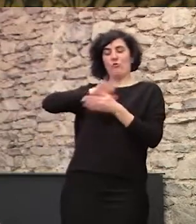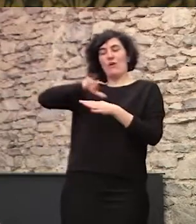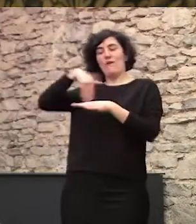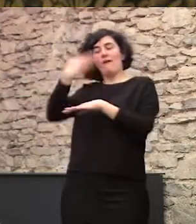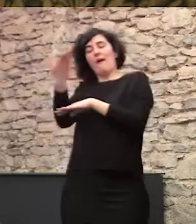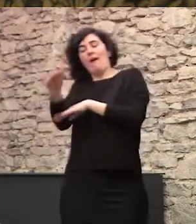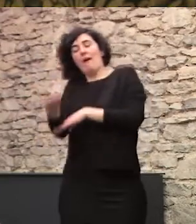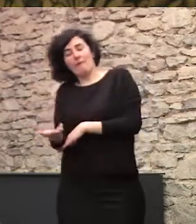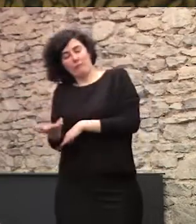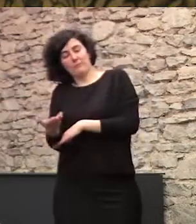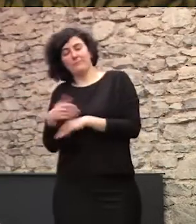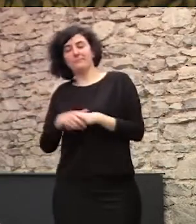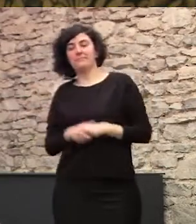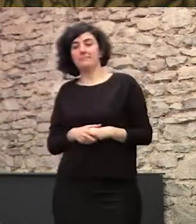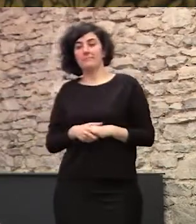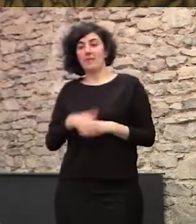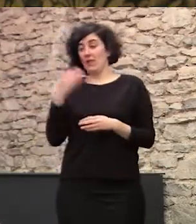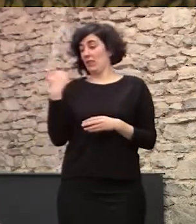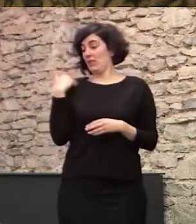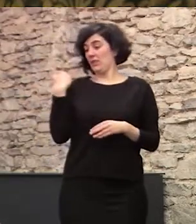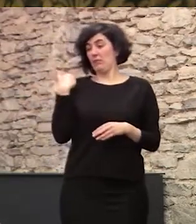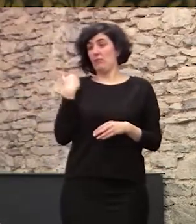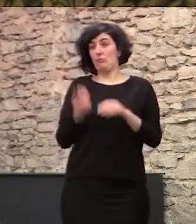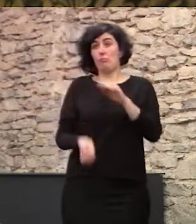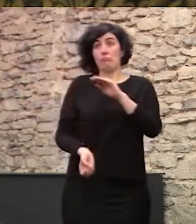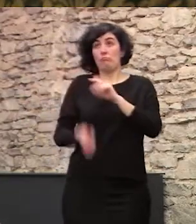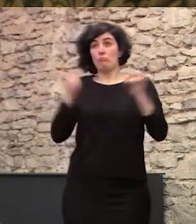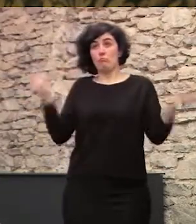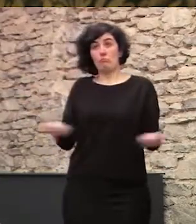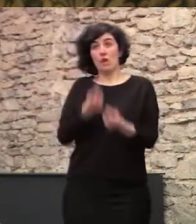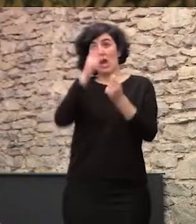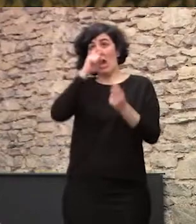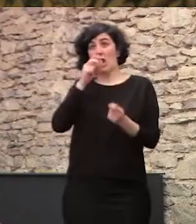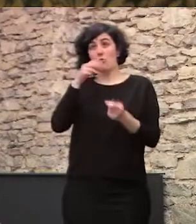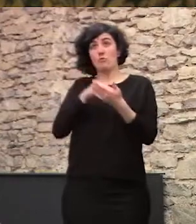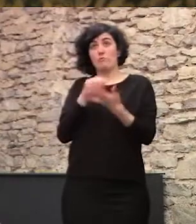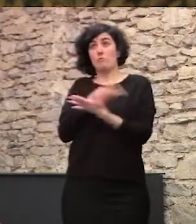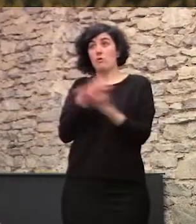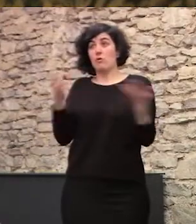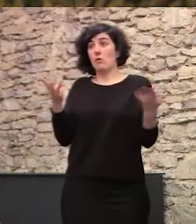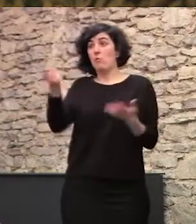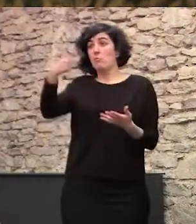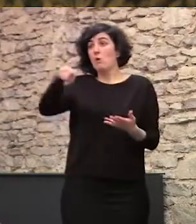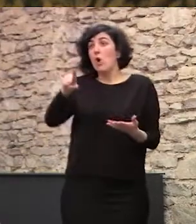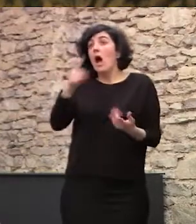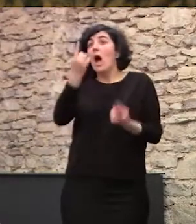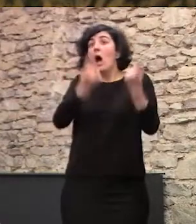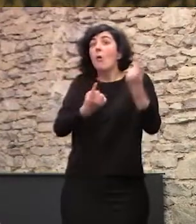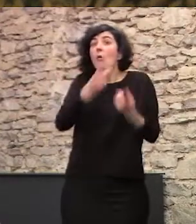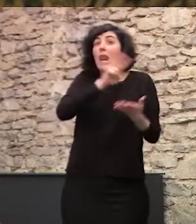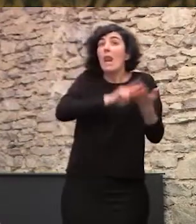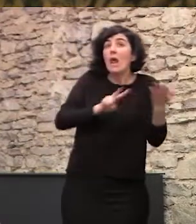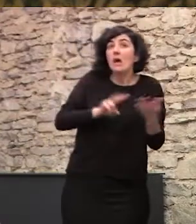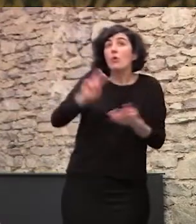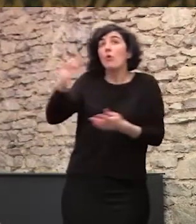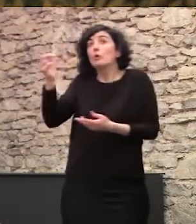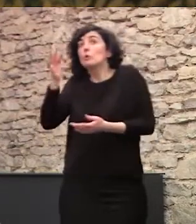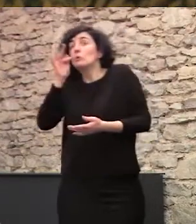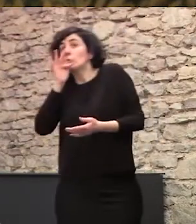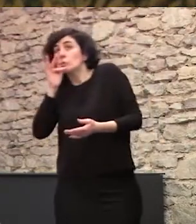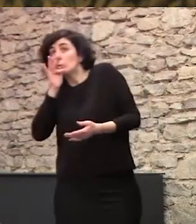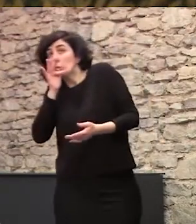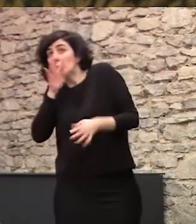azalera, eta bueno, oraintxe publikatu du, 2018an, berri batzuek ezagun izango duzu, beste batzuek irakurriagian, baina